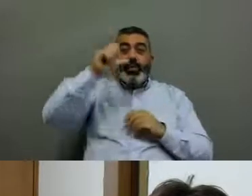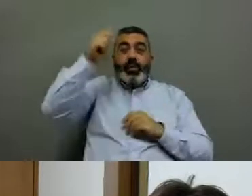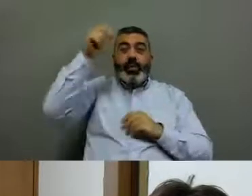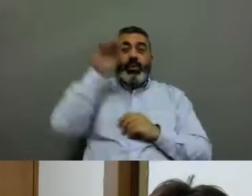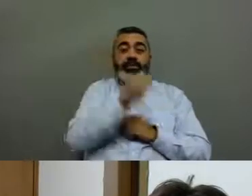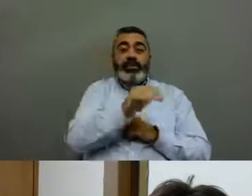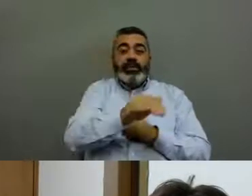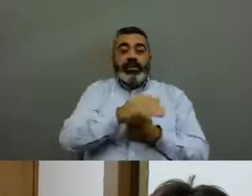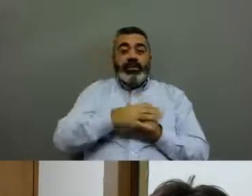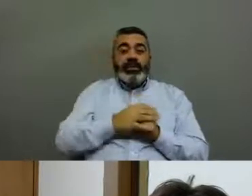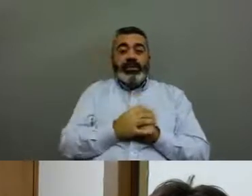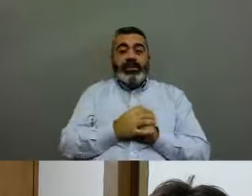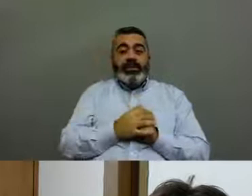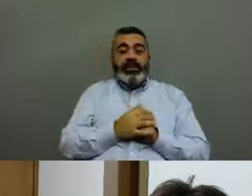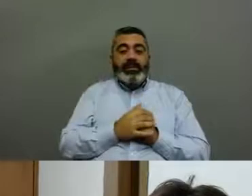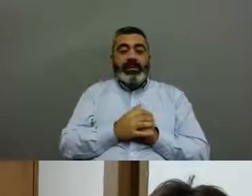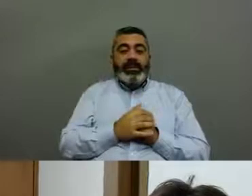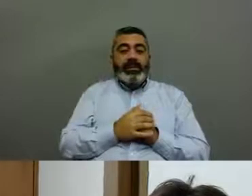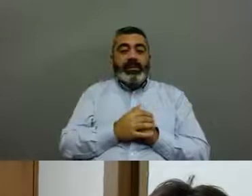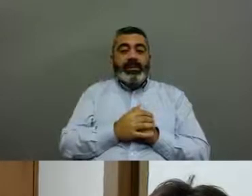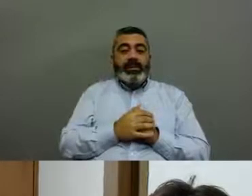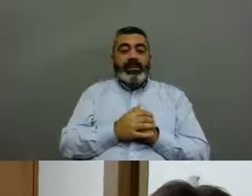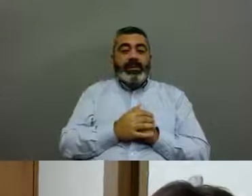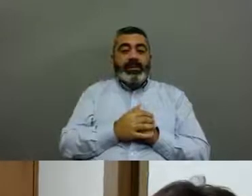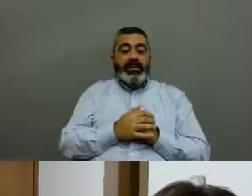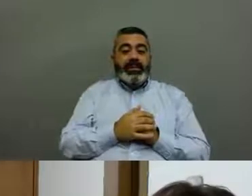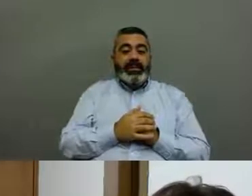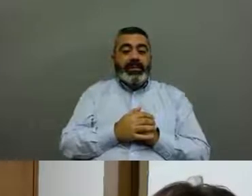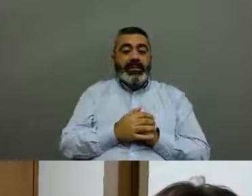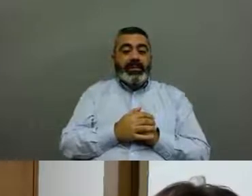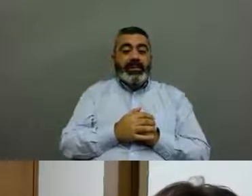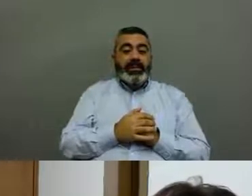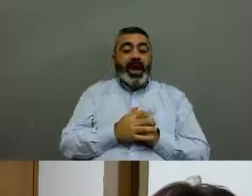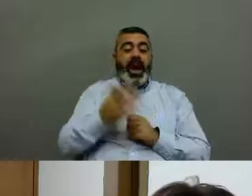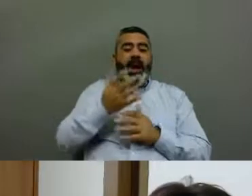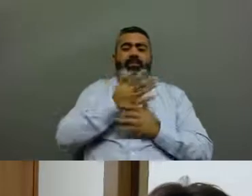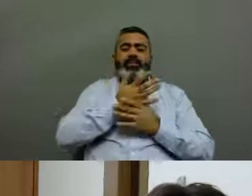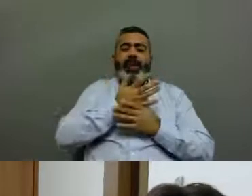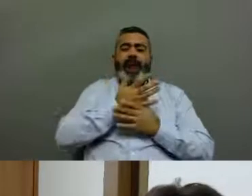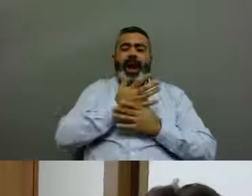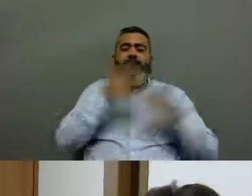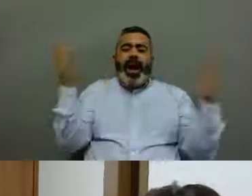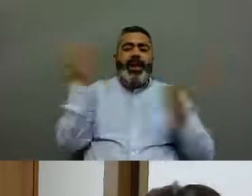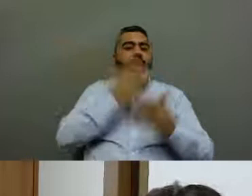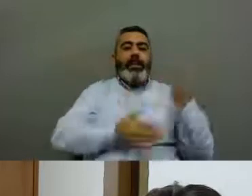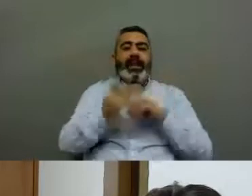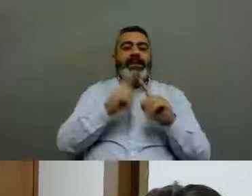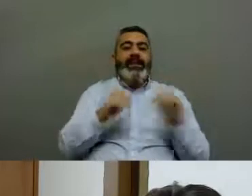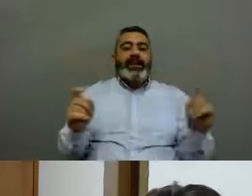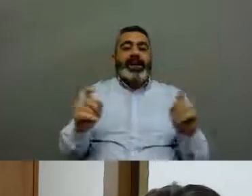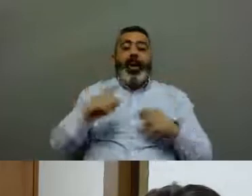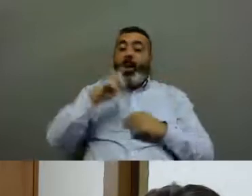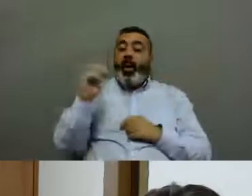ρωτάω, συγγνώμη, είναι αν ξέρουν ποια είναι η μεγαλύτερη αναπηρία. Και τότε όλα τα